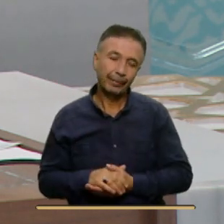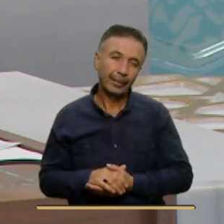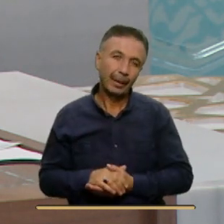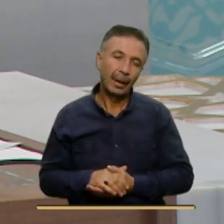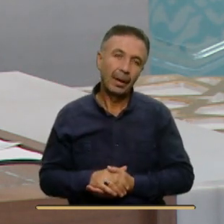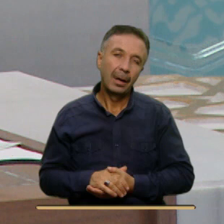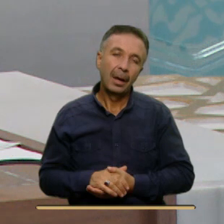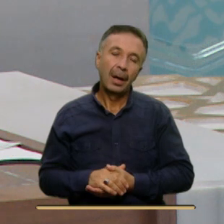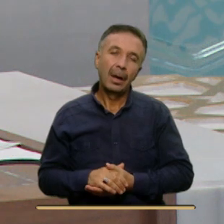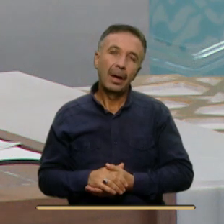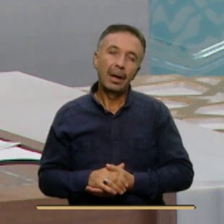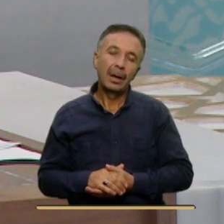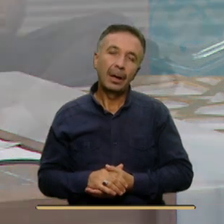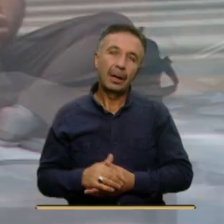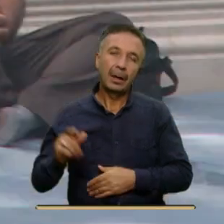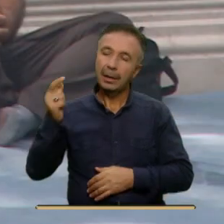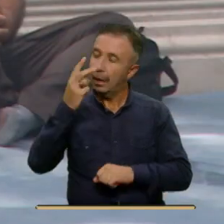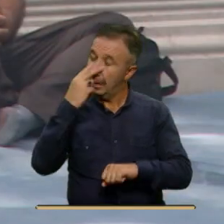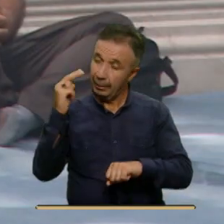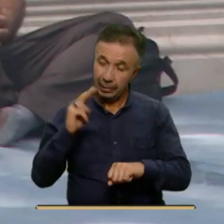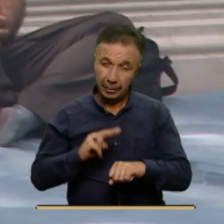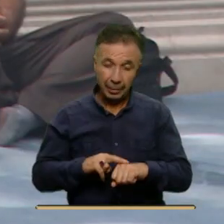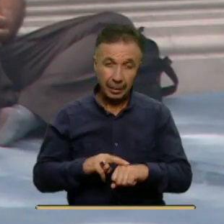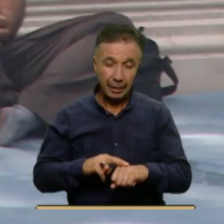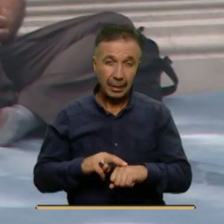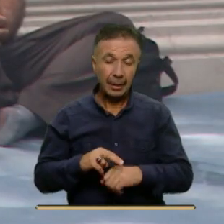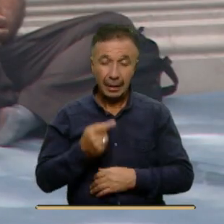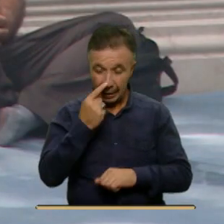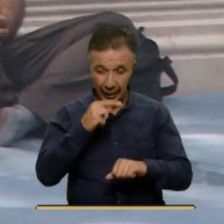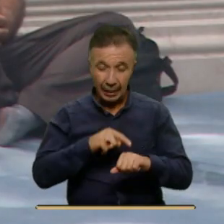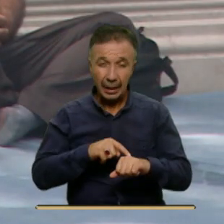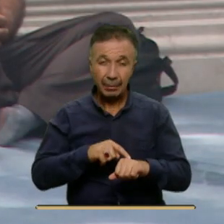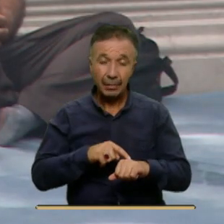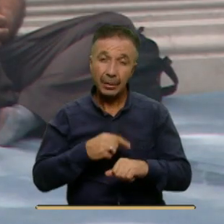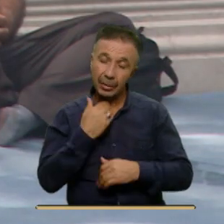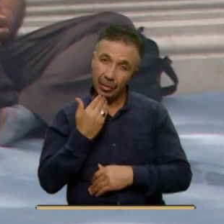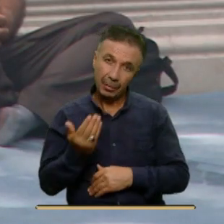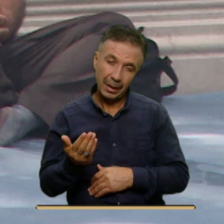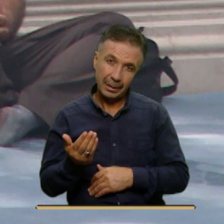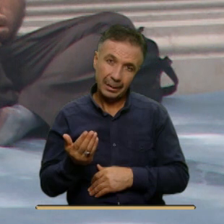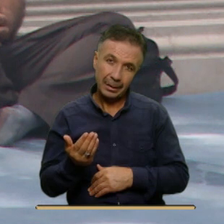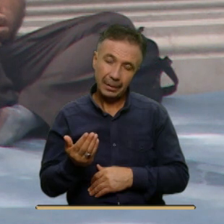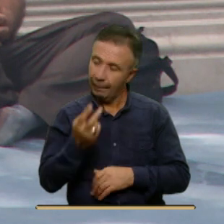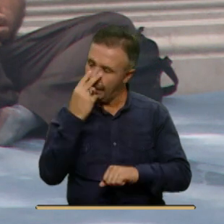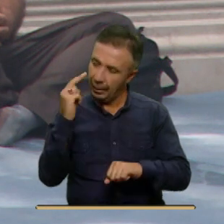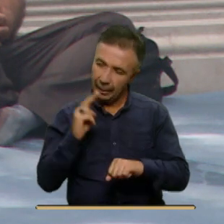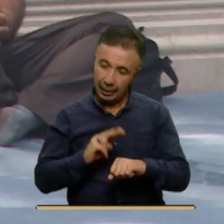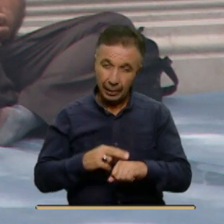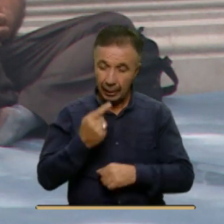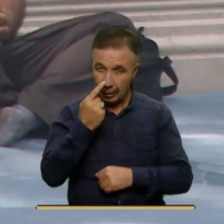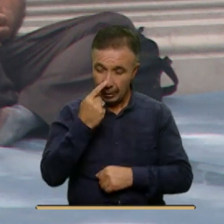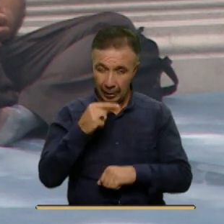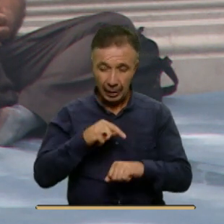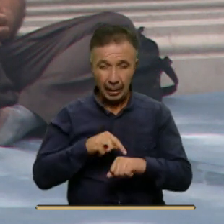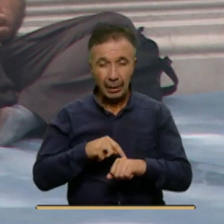Vallahi iman etmiş olmaz. Vallahi iman etmiş olmaz.